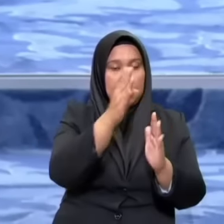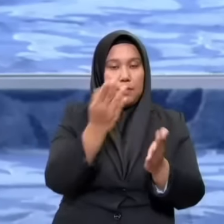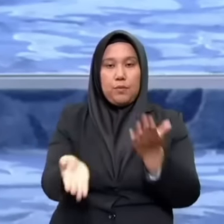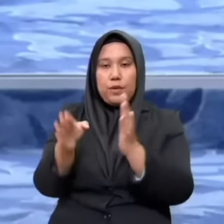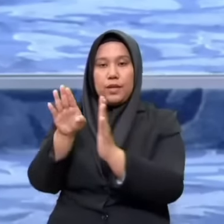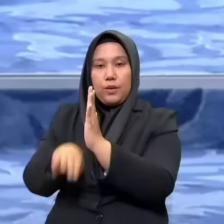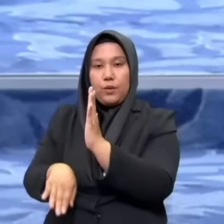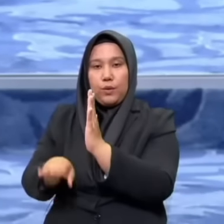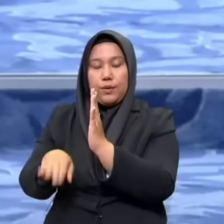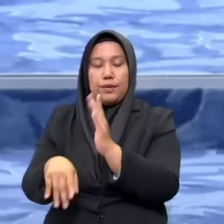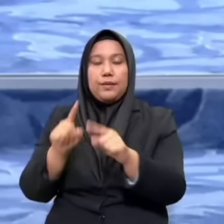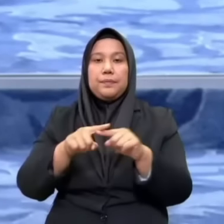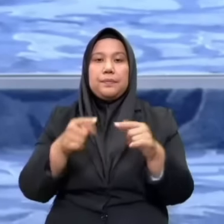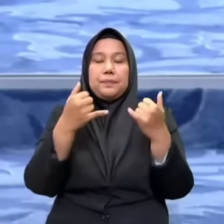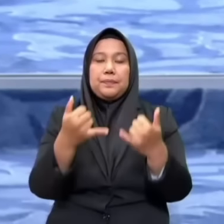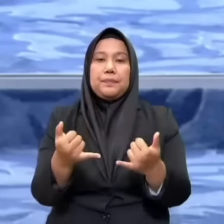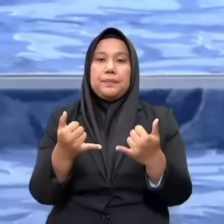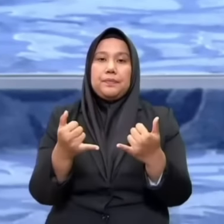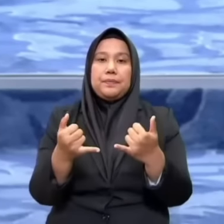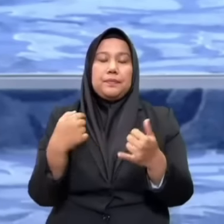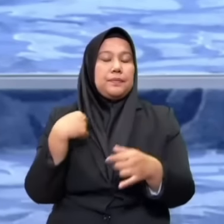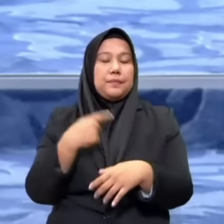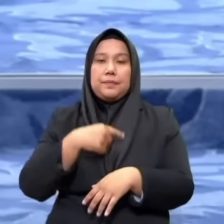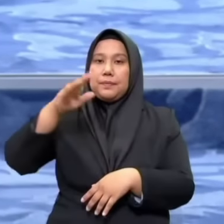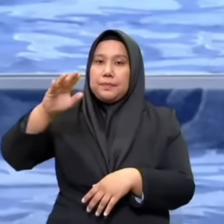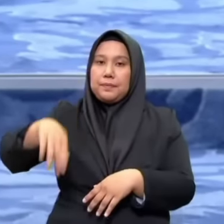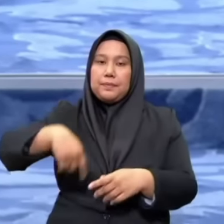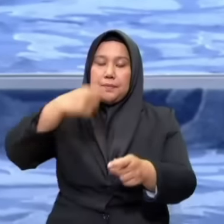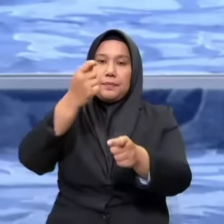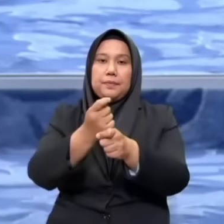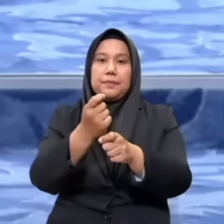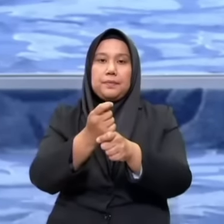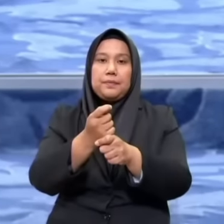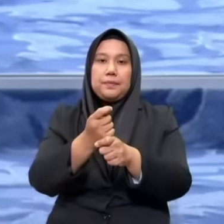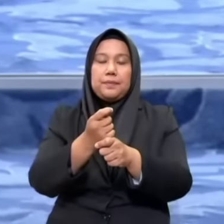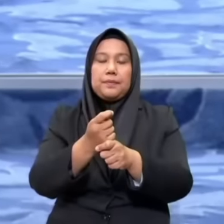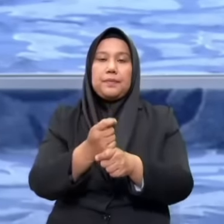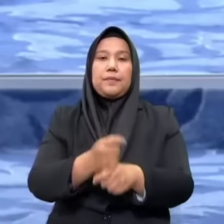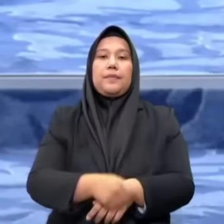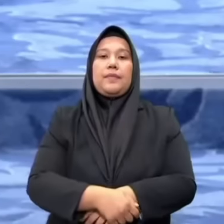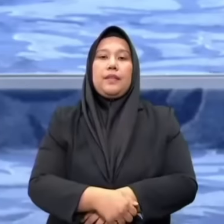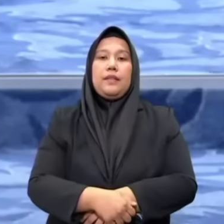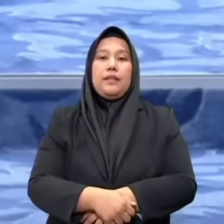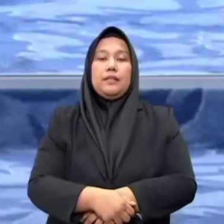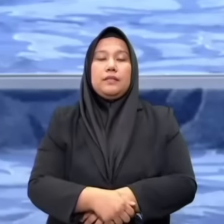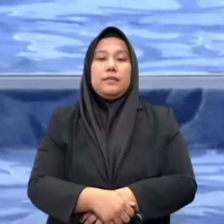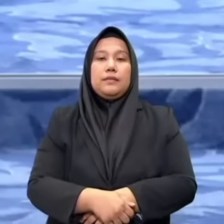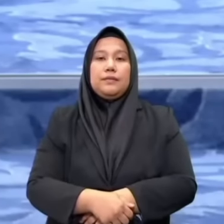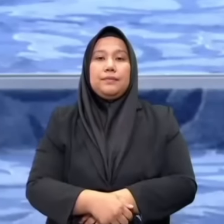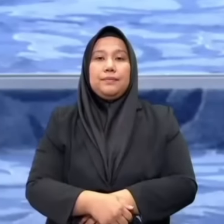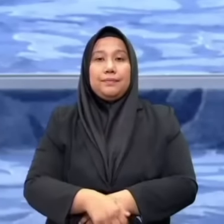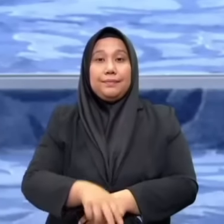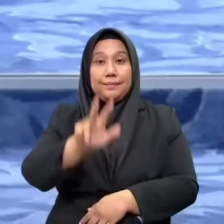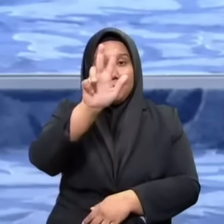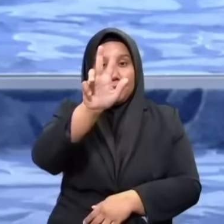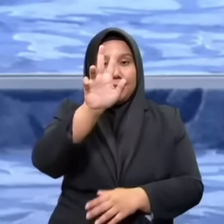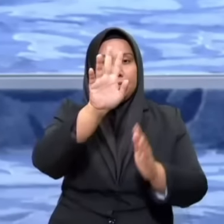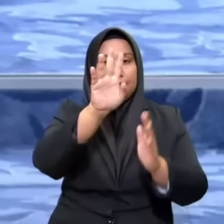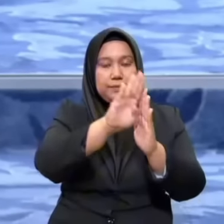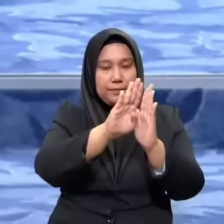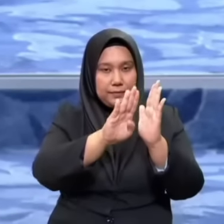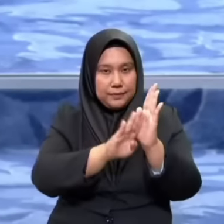tetapi setakat ini kita belum tetapkan melainkan 3 bilion untuk kelompok